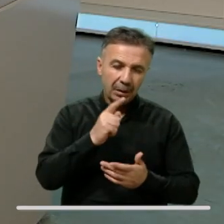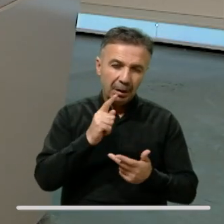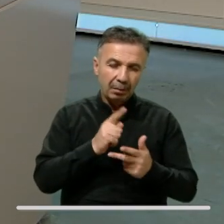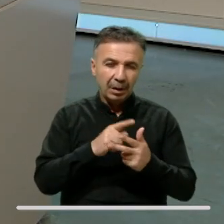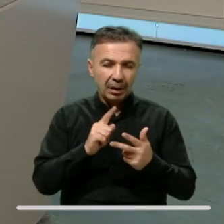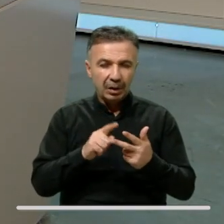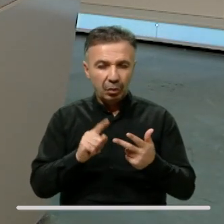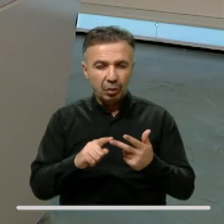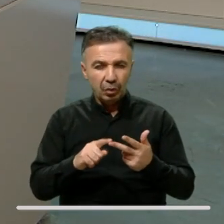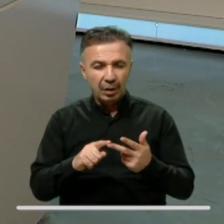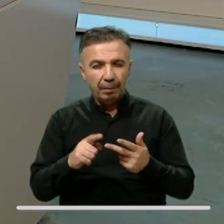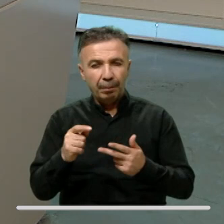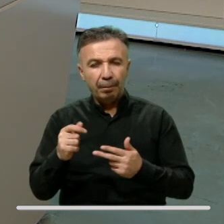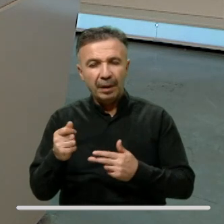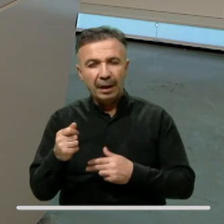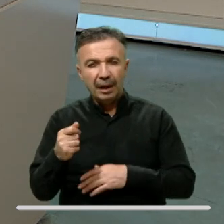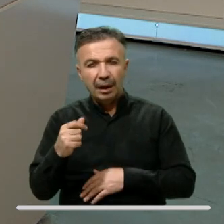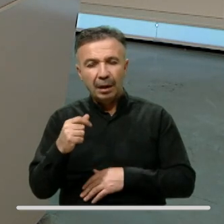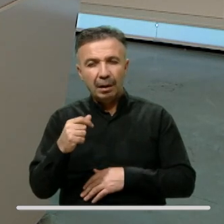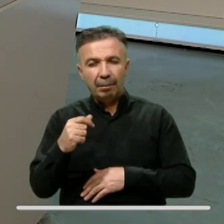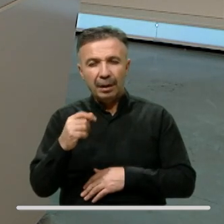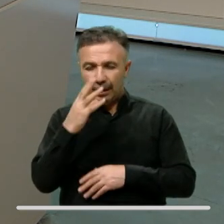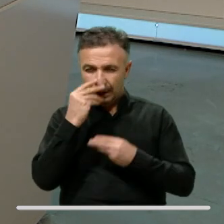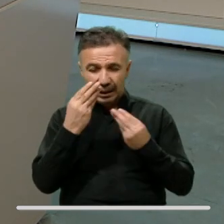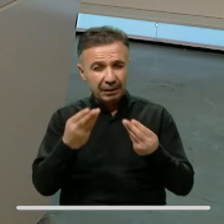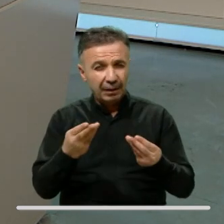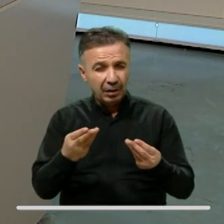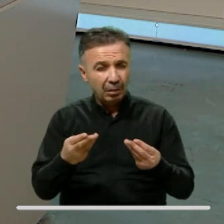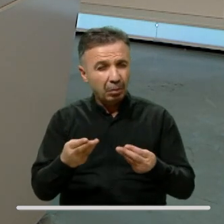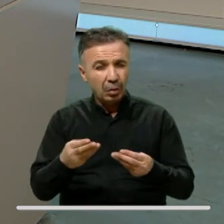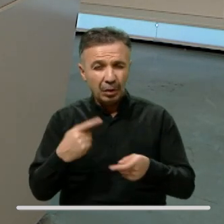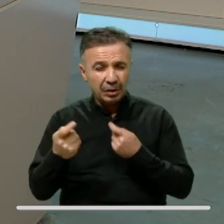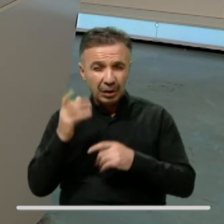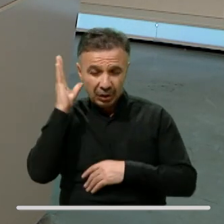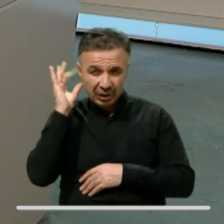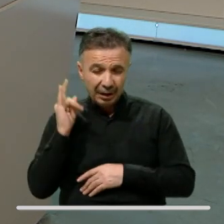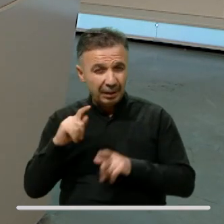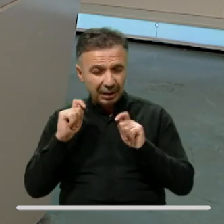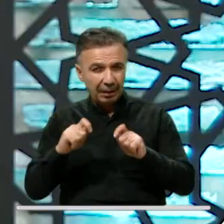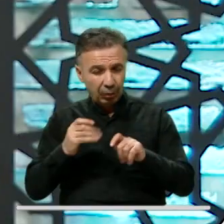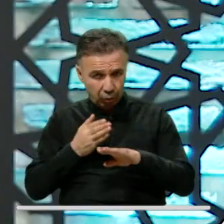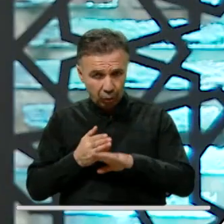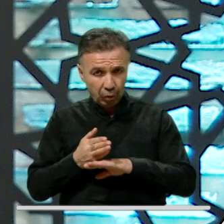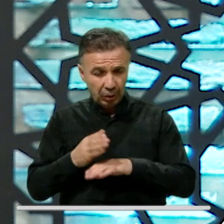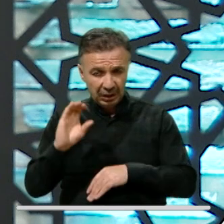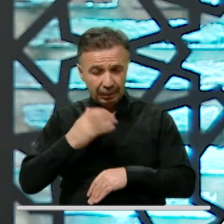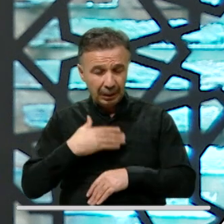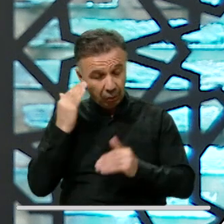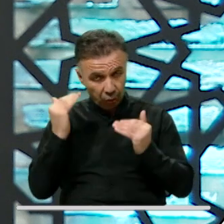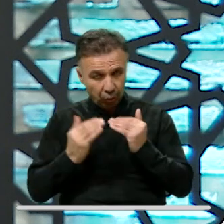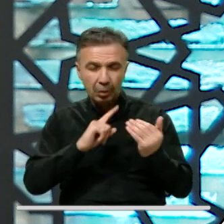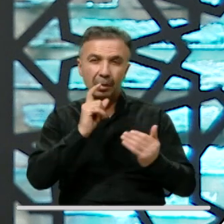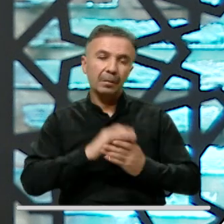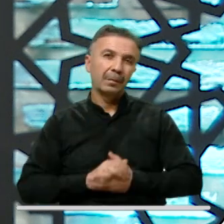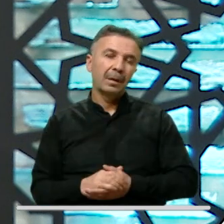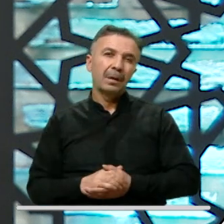da para ödülü veriliyor. Ve bu işi camiler de yapıyor da bu dinimize uygun mu onu soracaktım. Eyvallah, soralım. Serdar Bey